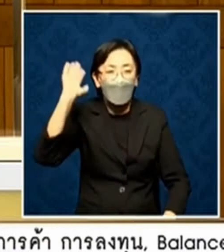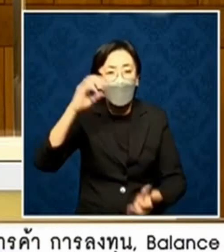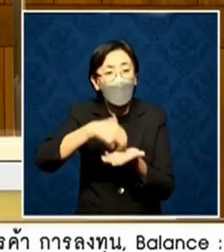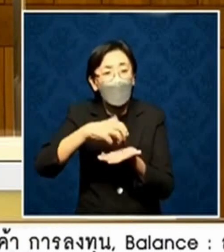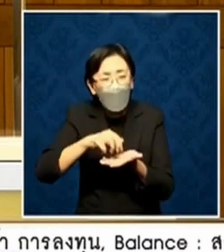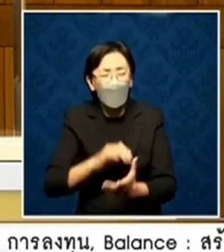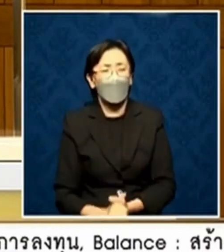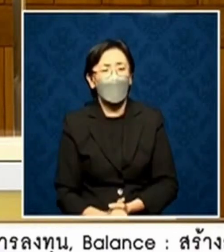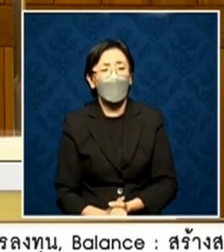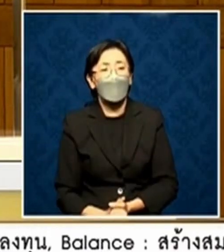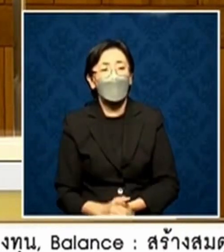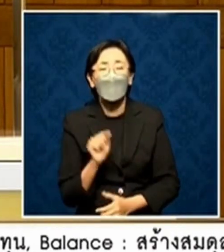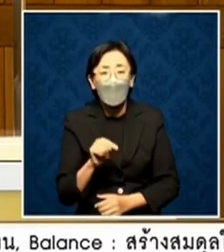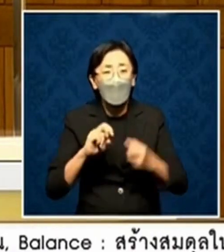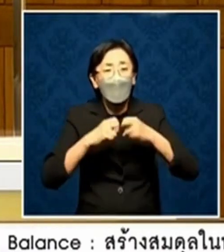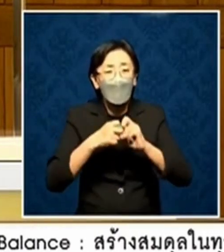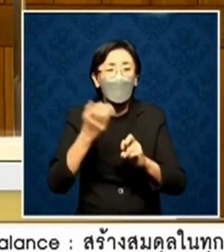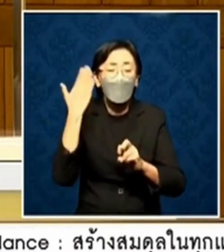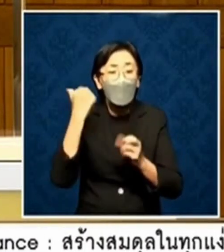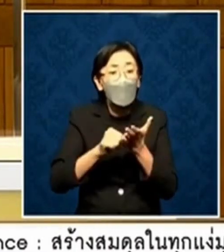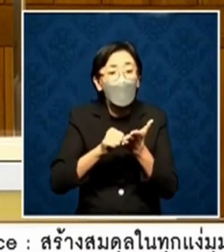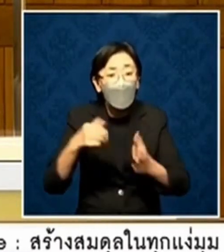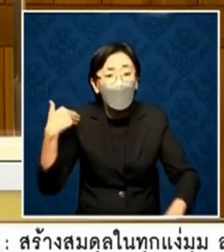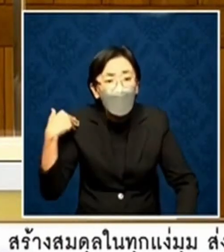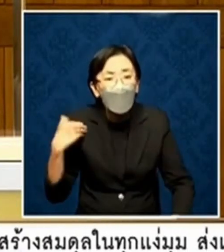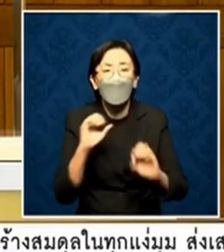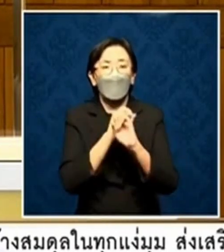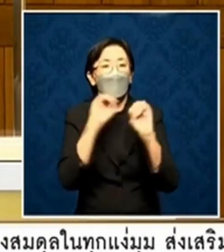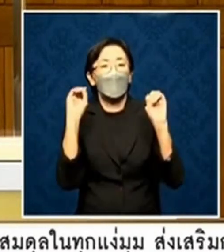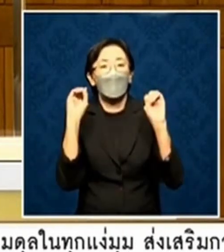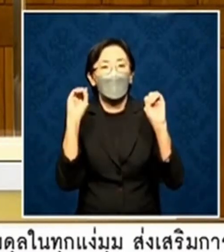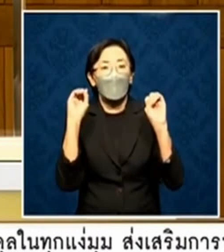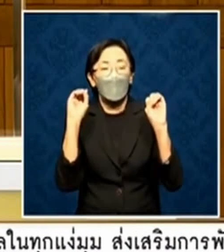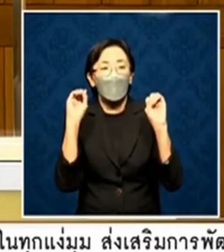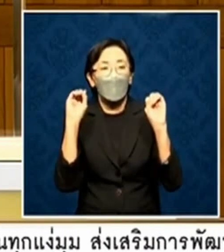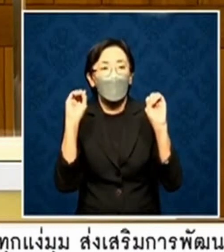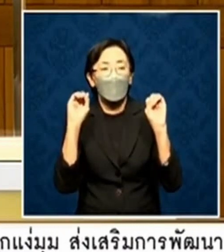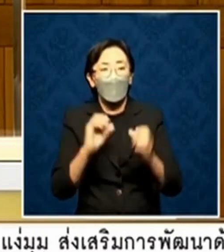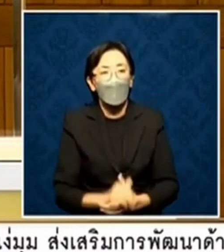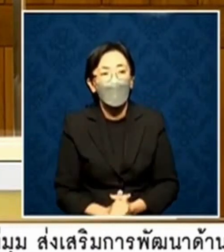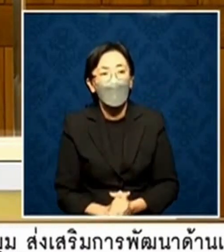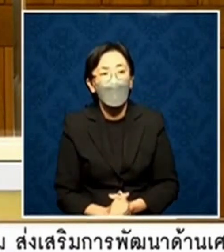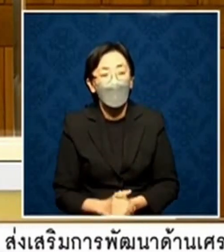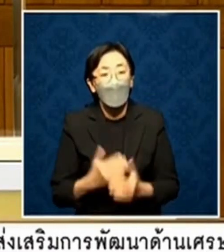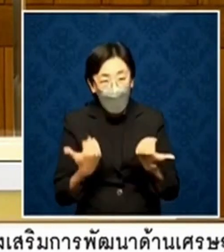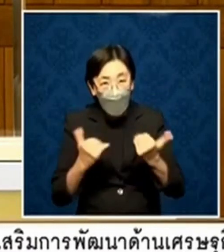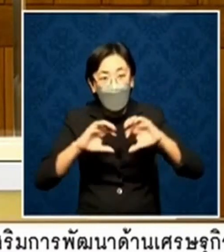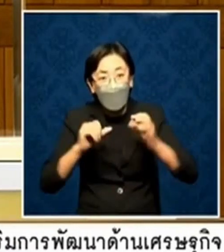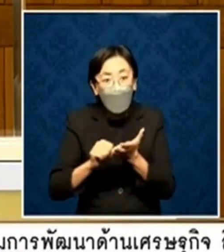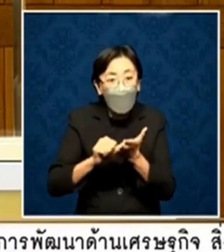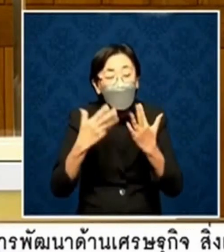นี่ยเคยร่ำการแก้ไขมาไหมไม่เคยเมื่อกันมาแก้ไขรัฐบาลนี้แก้ไขเสร็